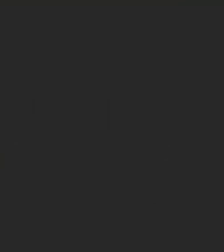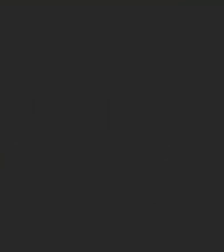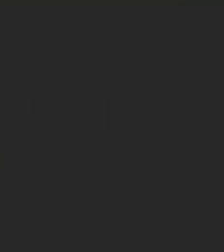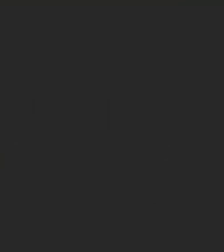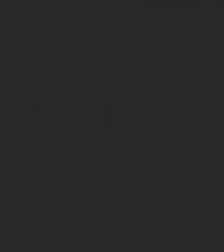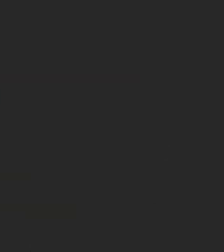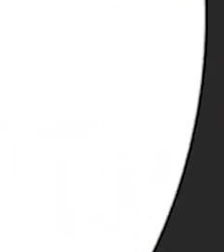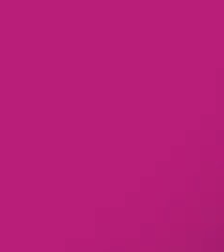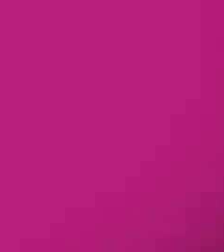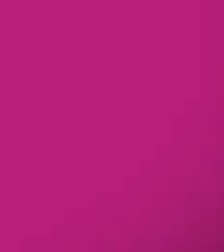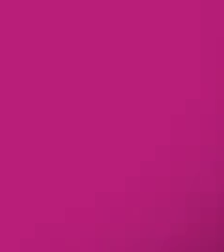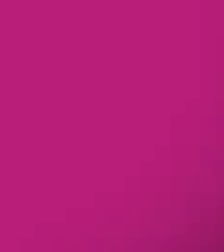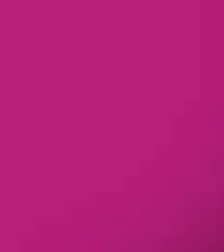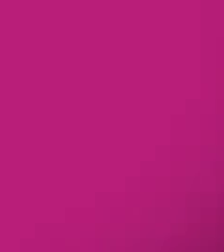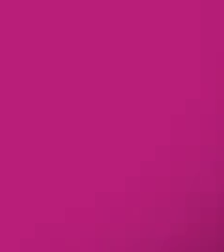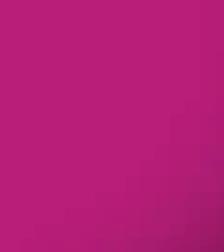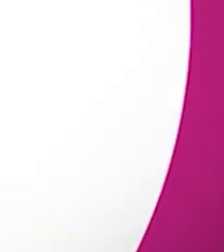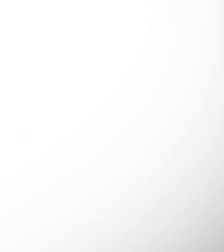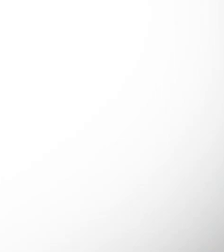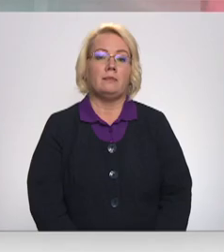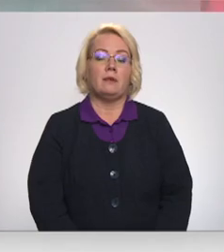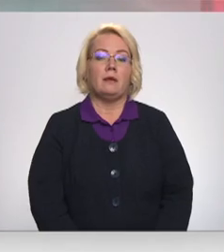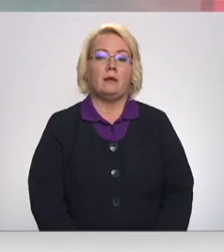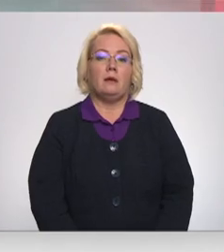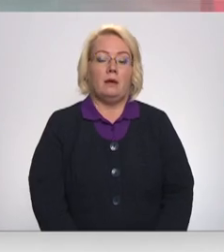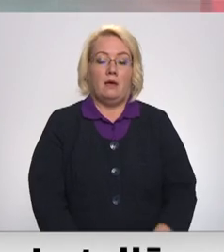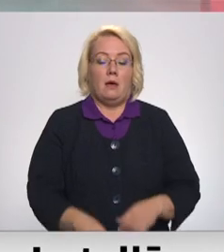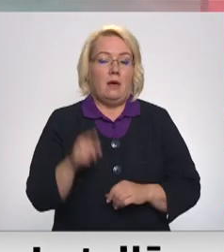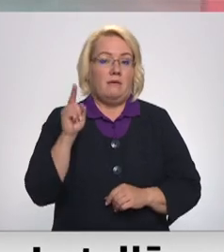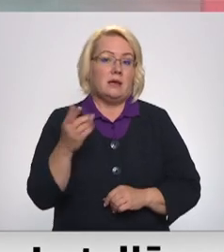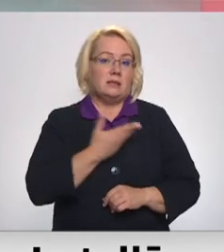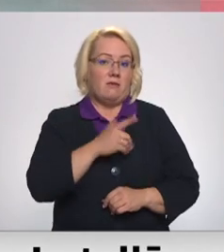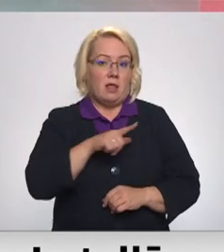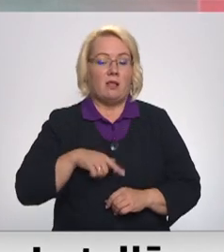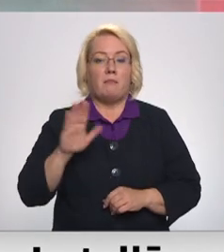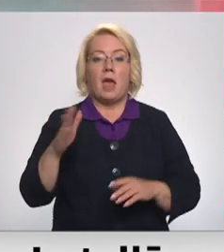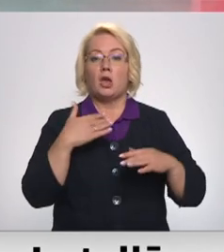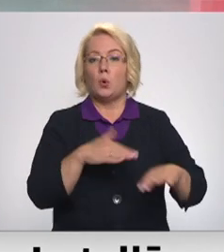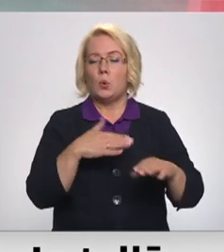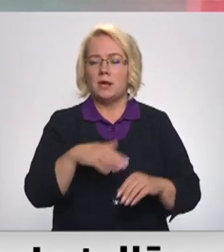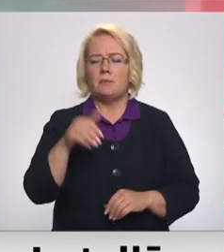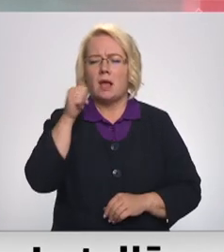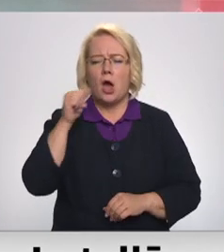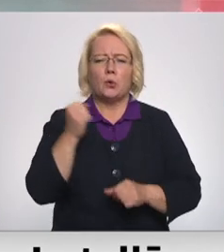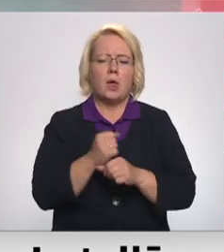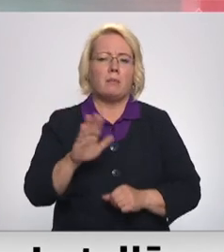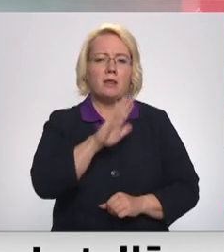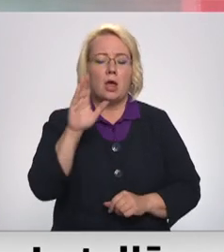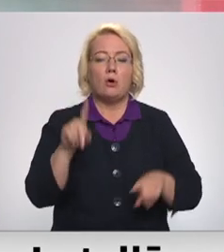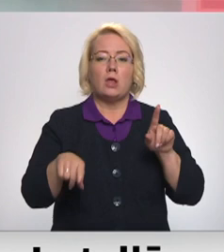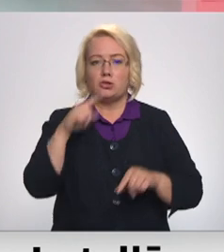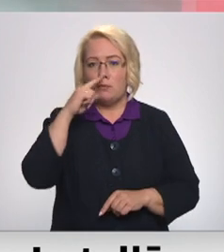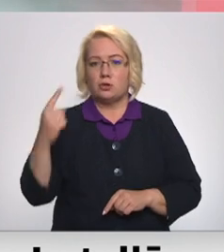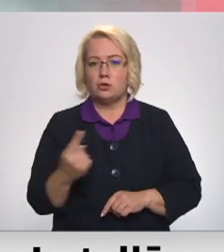Re, viss ēters ir te! Viņa dzīvo Latvijā pie jūras, bet katru darba dienu vismaz uz dažām